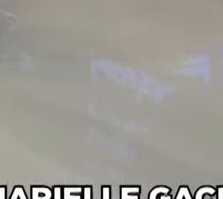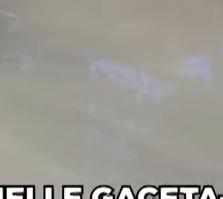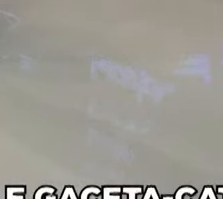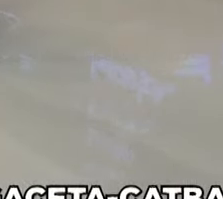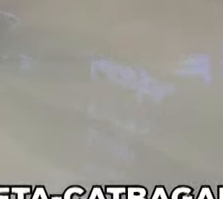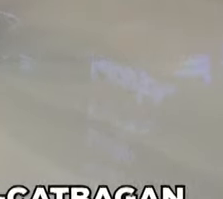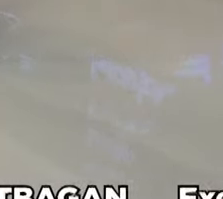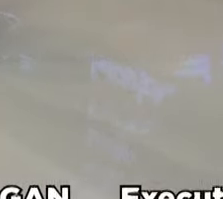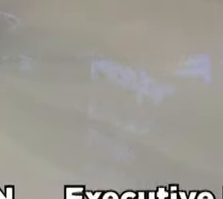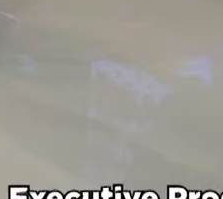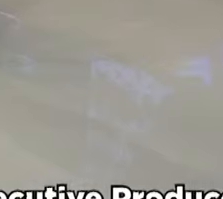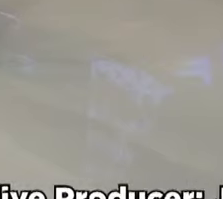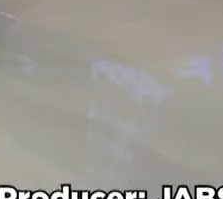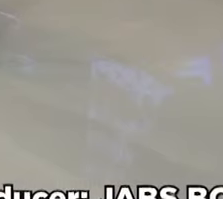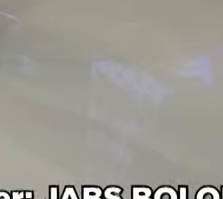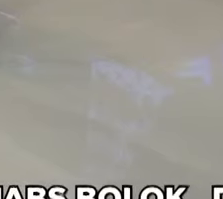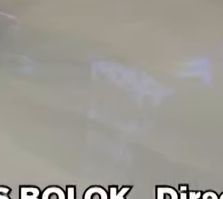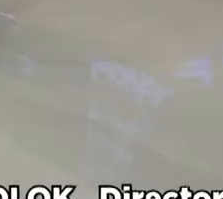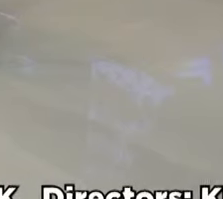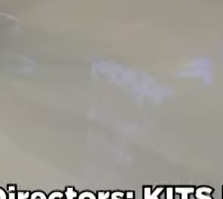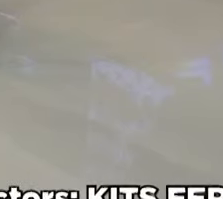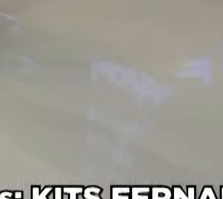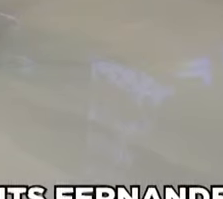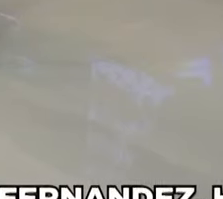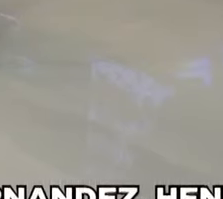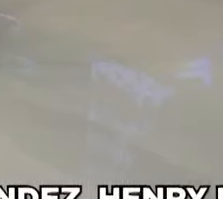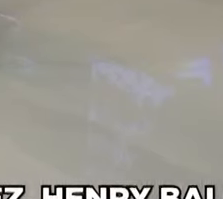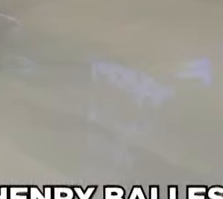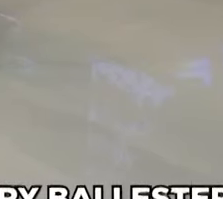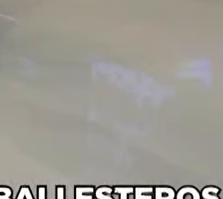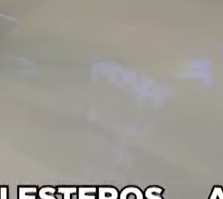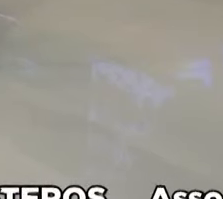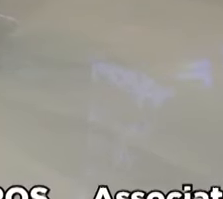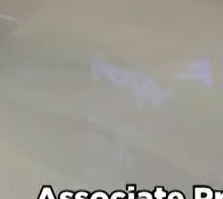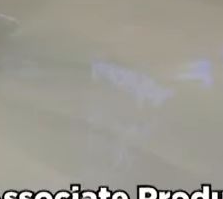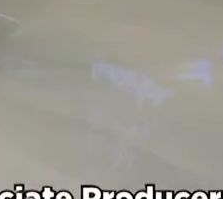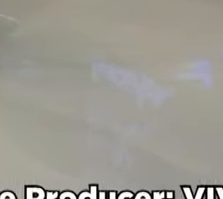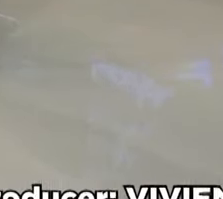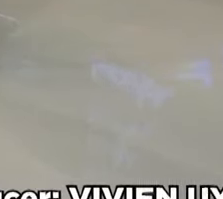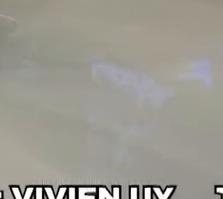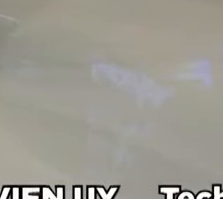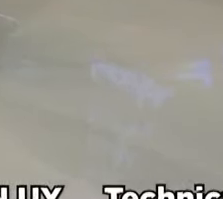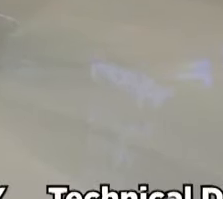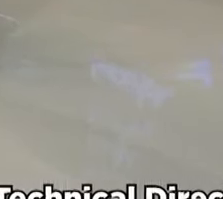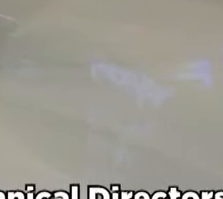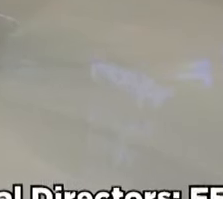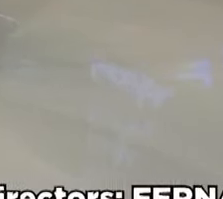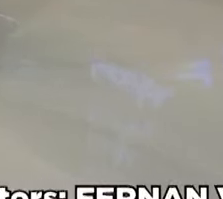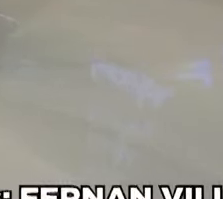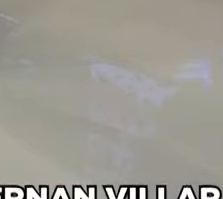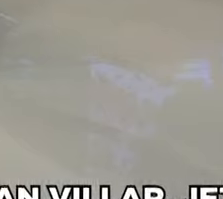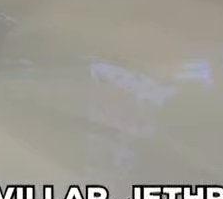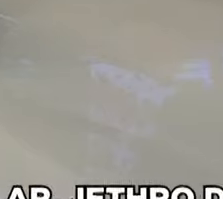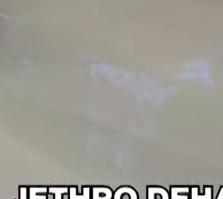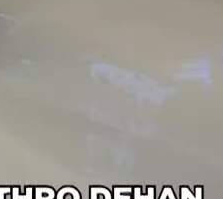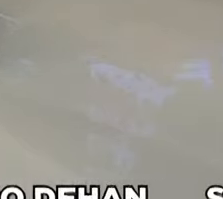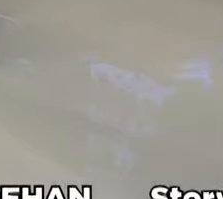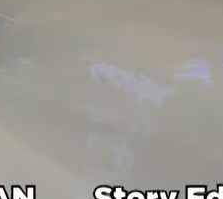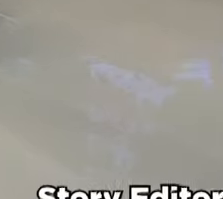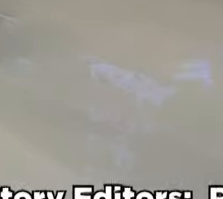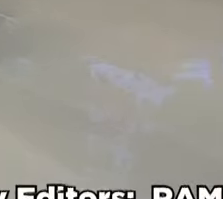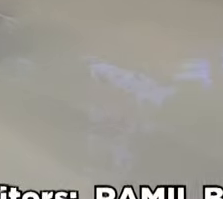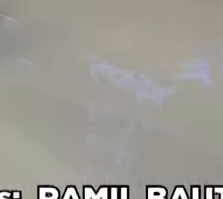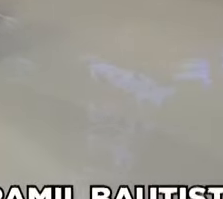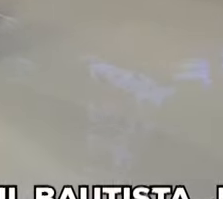luma. Ito ay molde. Yung nilagyan lang ng mga dekorasyon, yeah. Na sari-sari. Pinintangan. Ayun. May mga dinikit-dikit kung